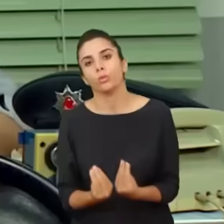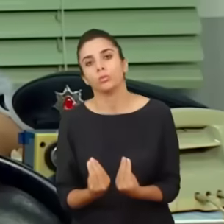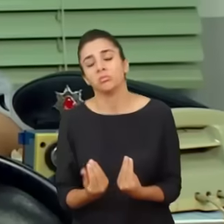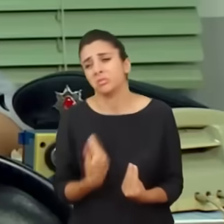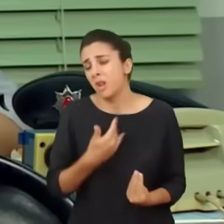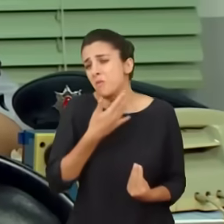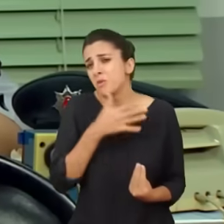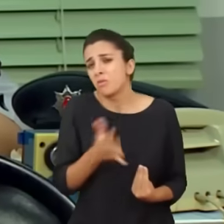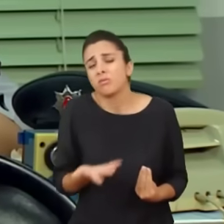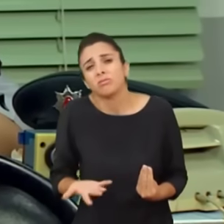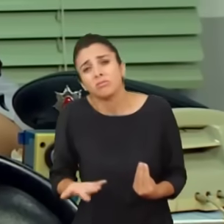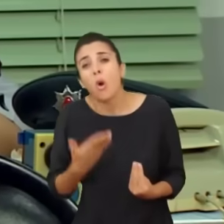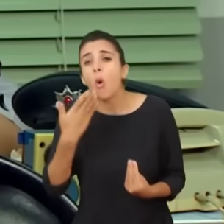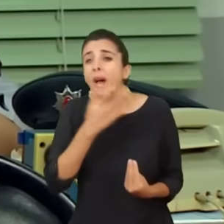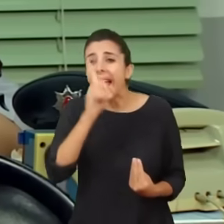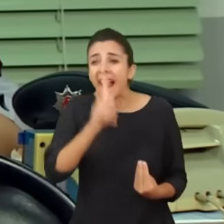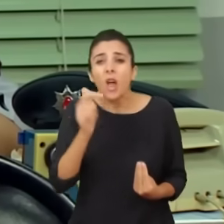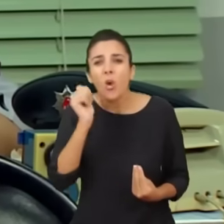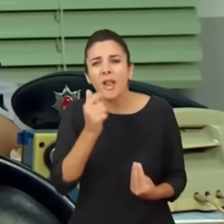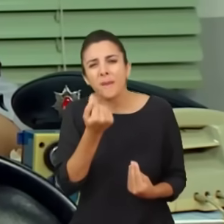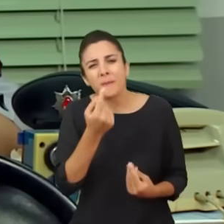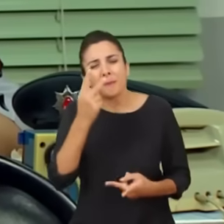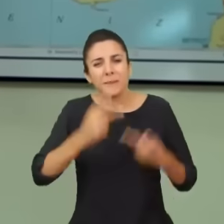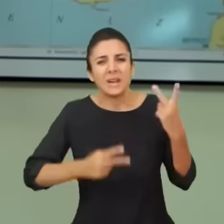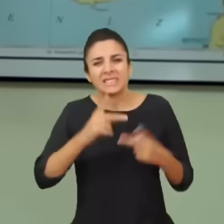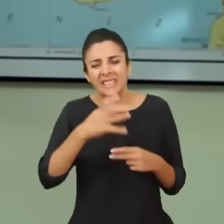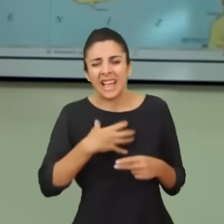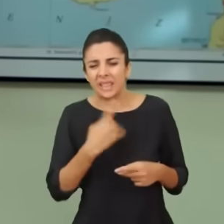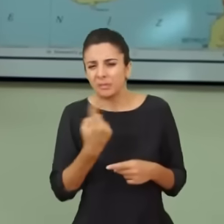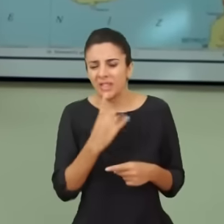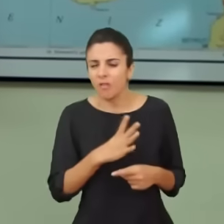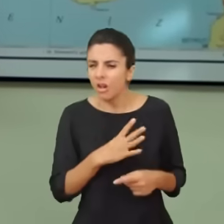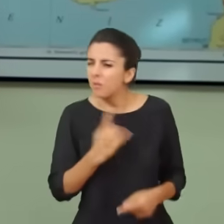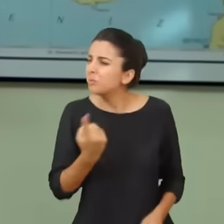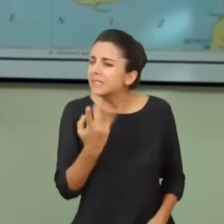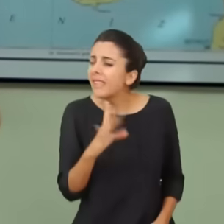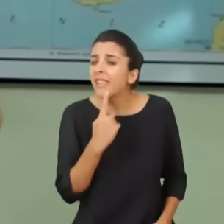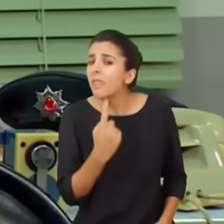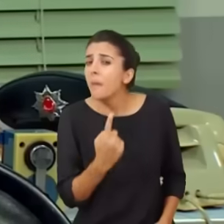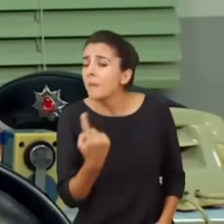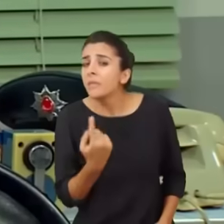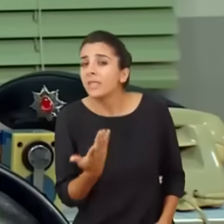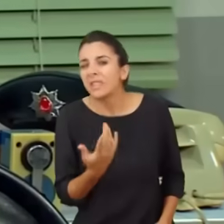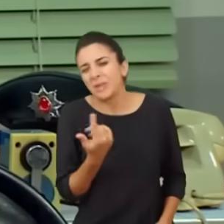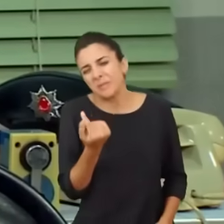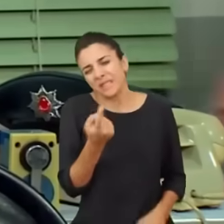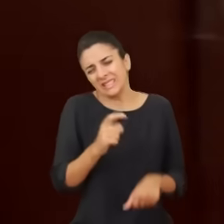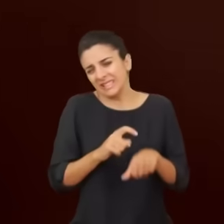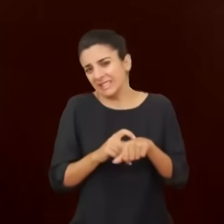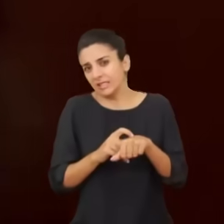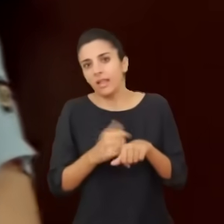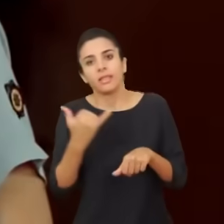Yani ne bileyim başkomiserim, böyle hani orucun ilk günü biraz şey oluyorsunuz ya böyle. Şey oluyorsunuz derken ne oluyorum? Ya böyle biraz...